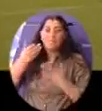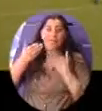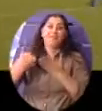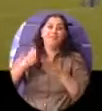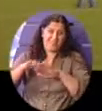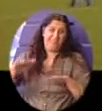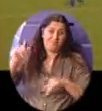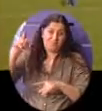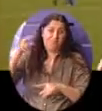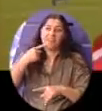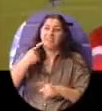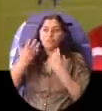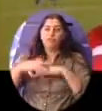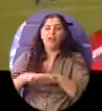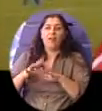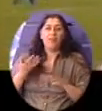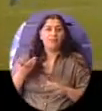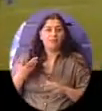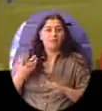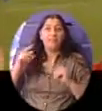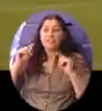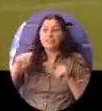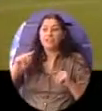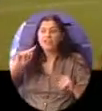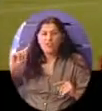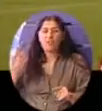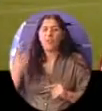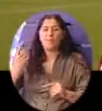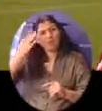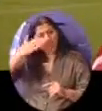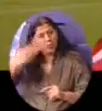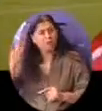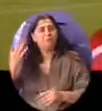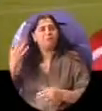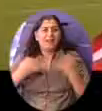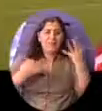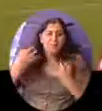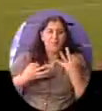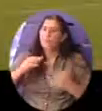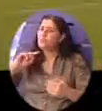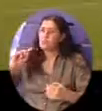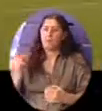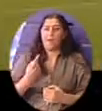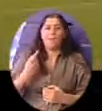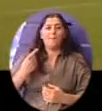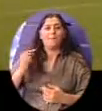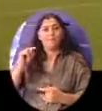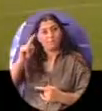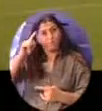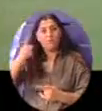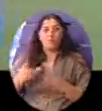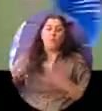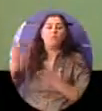להם, להיות איתם, שישתלבו איתנו. זה שכולם, גם הכוכבים ושחקנים, וכולם מדברים על דעקים, אין ספק שזה יעלה